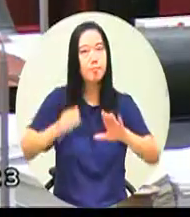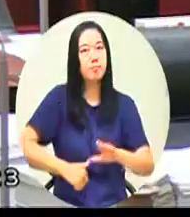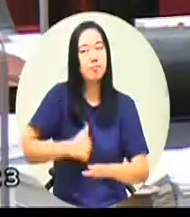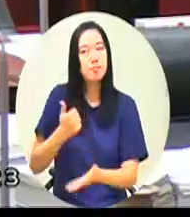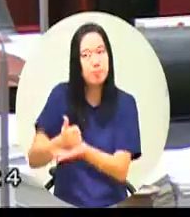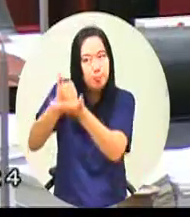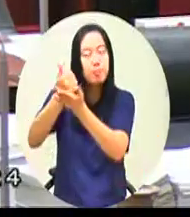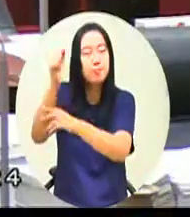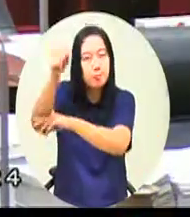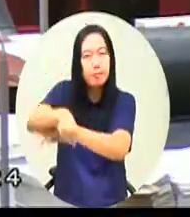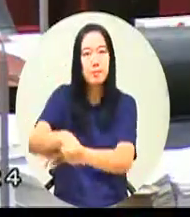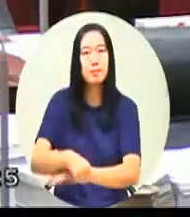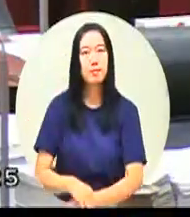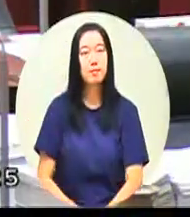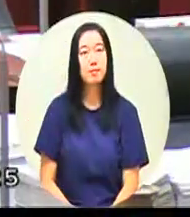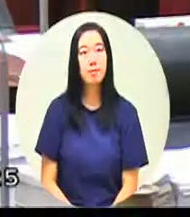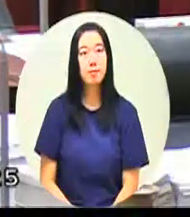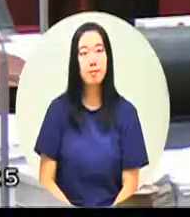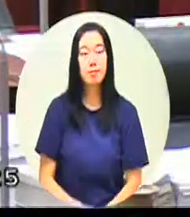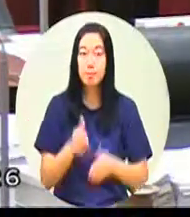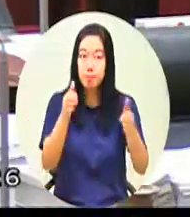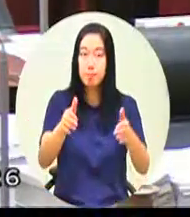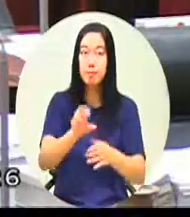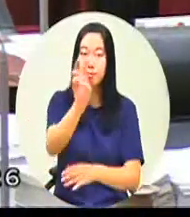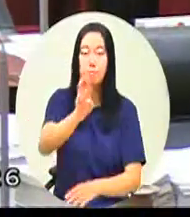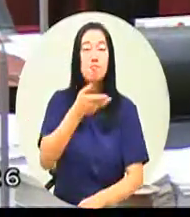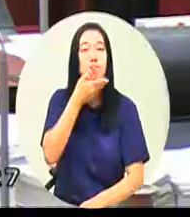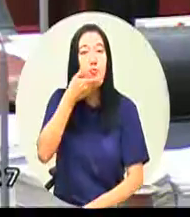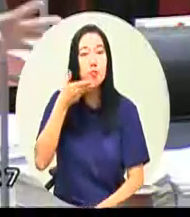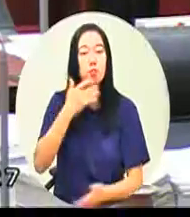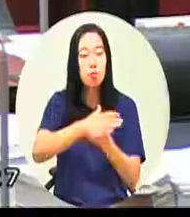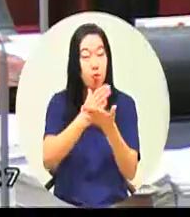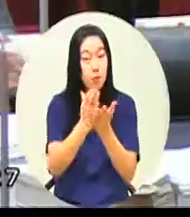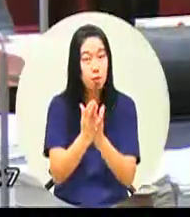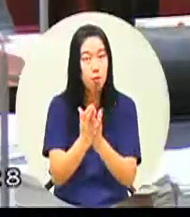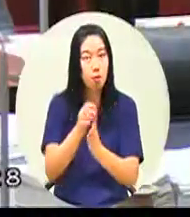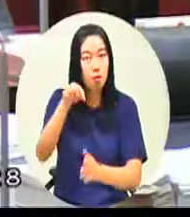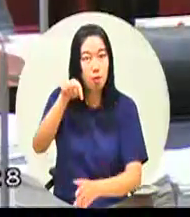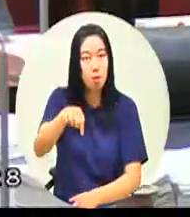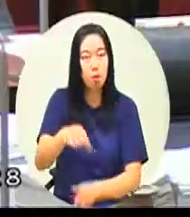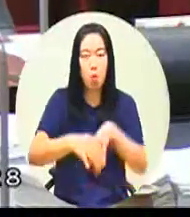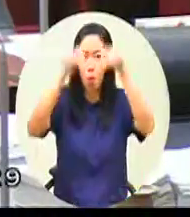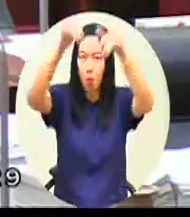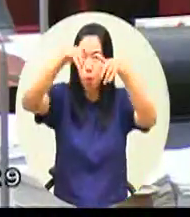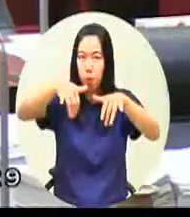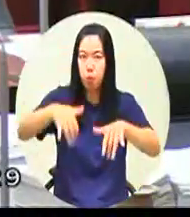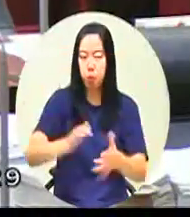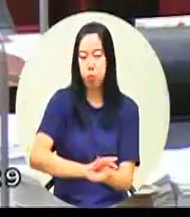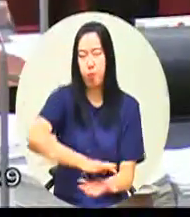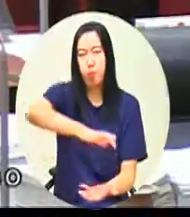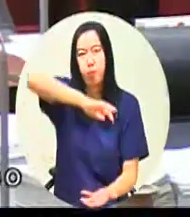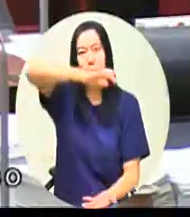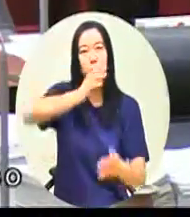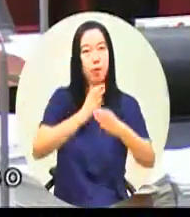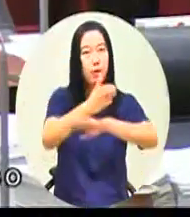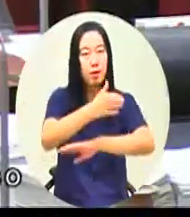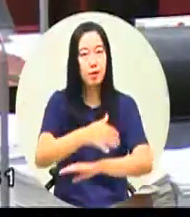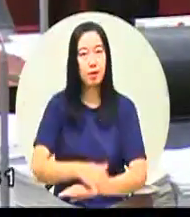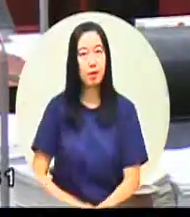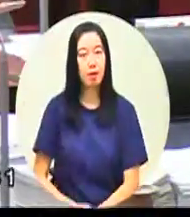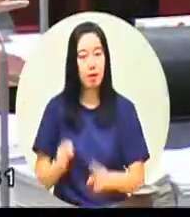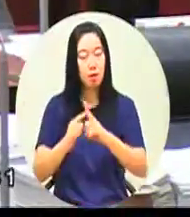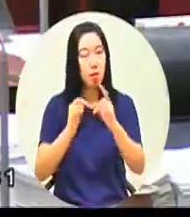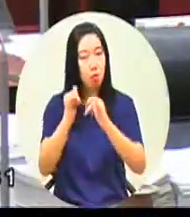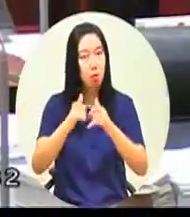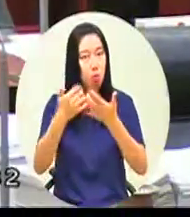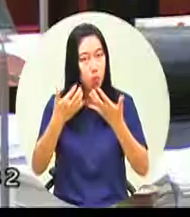那么首先对水利方面啊，因为这次的雨量呢过大，那么真济民众